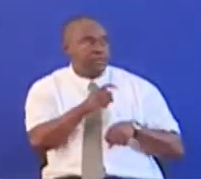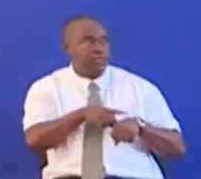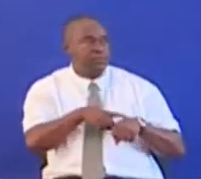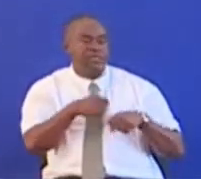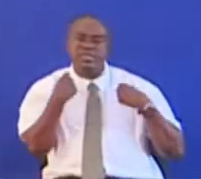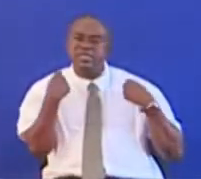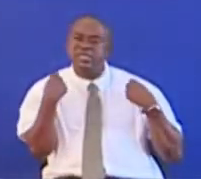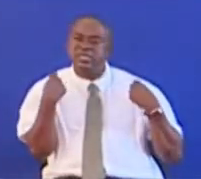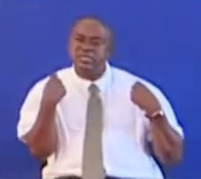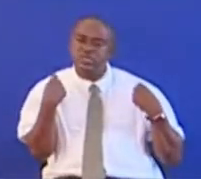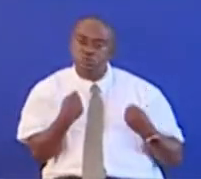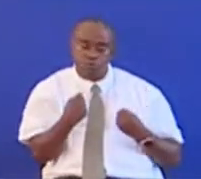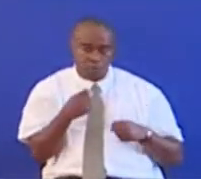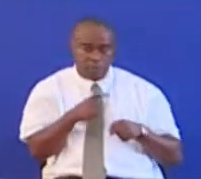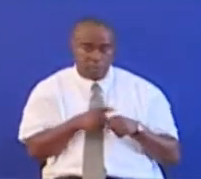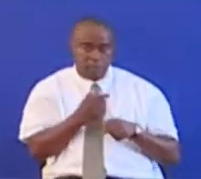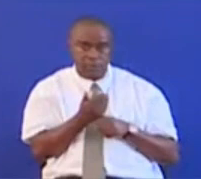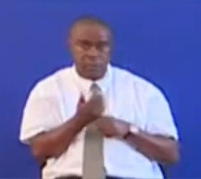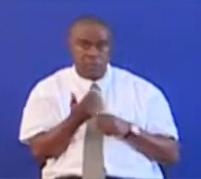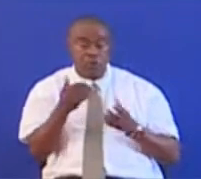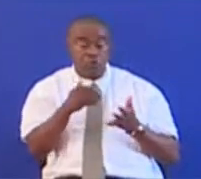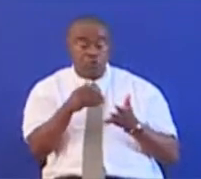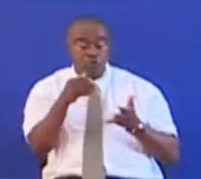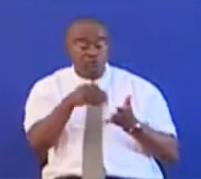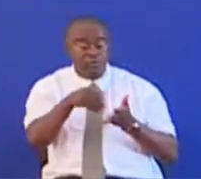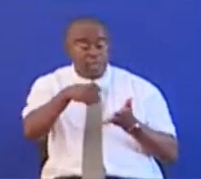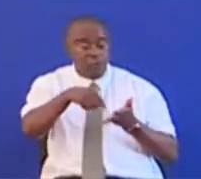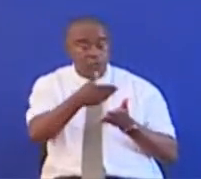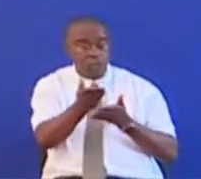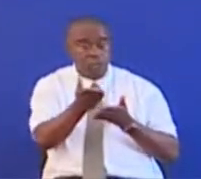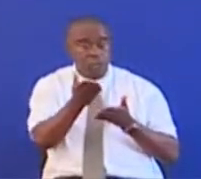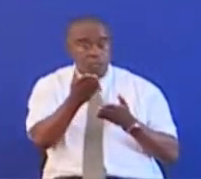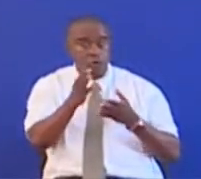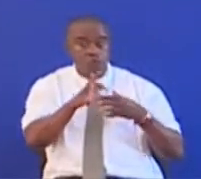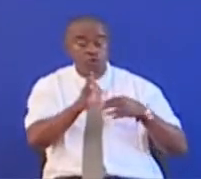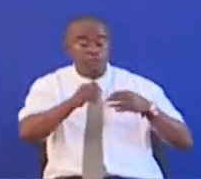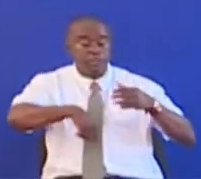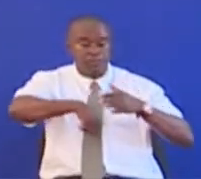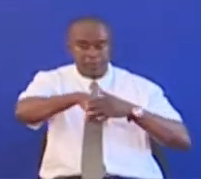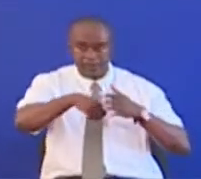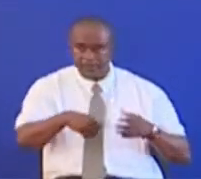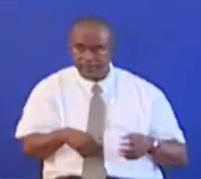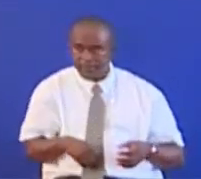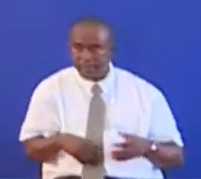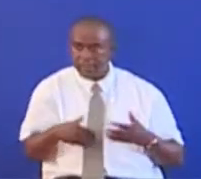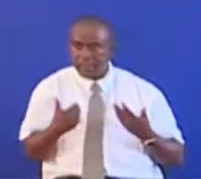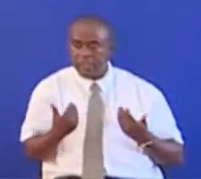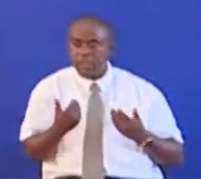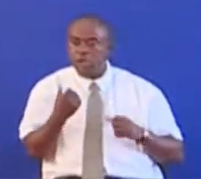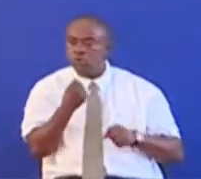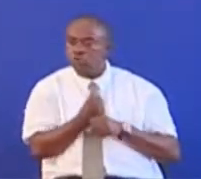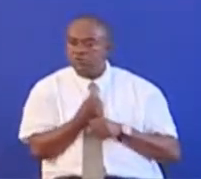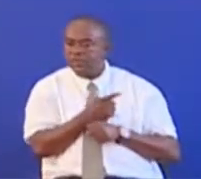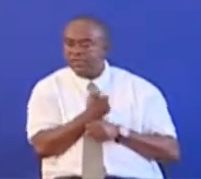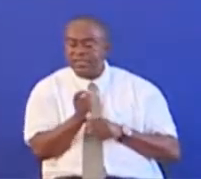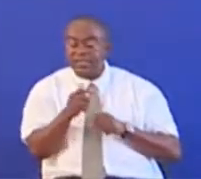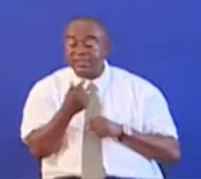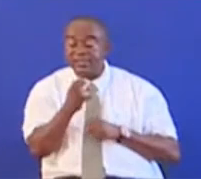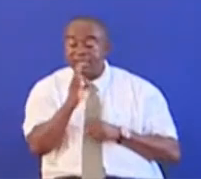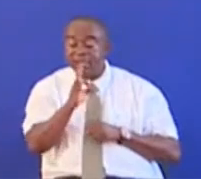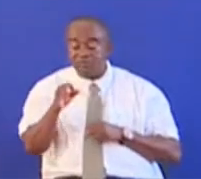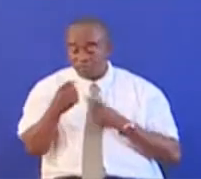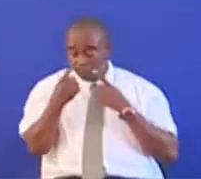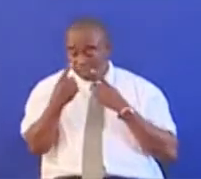mgumu hata kufikia wakati mwingine kufika kituo kingine kwa ajili ya kucheza mechi zao. Kwa hiyo tutafanya kazi tunavyoweza, TFF